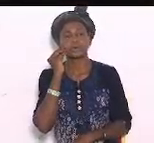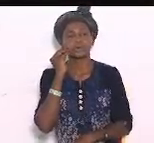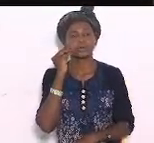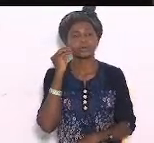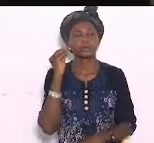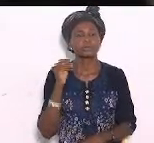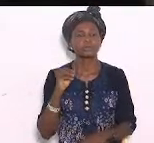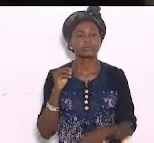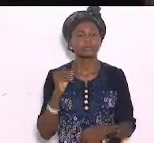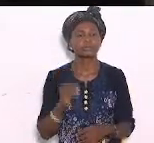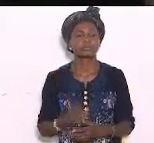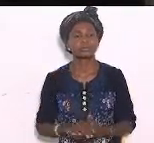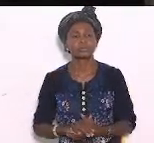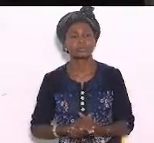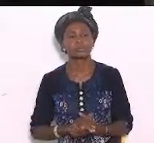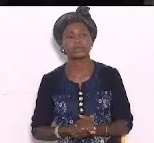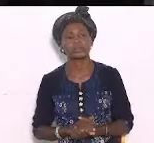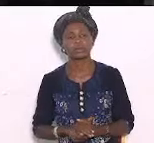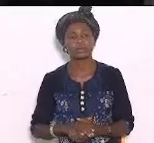a